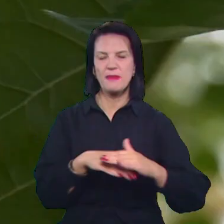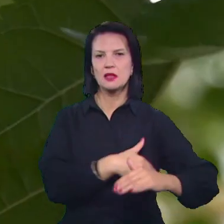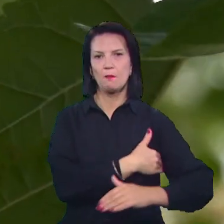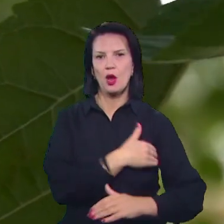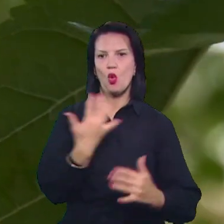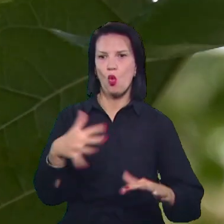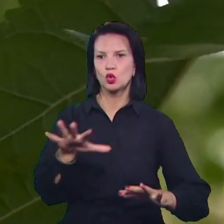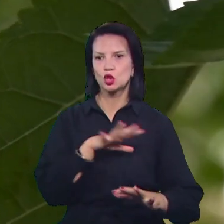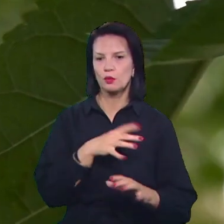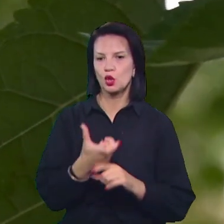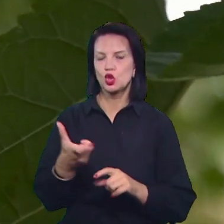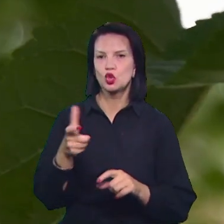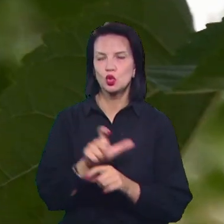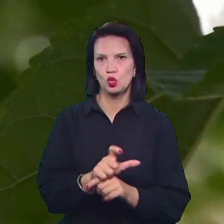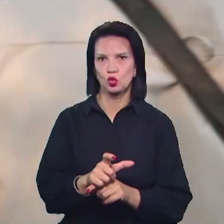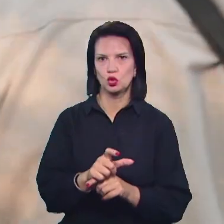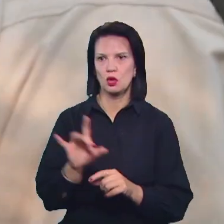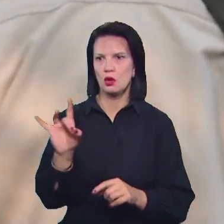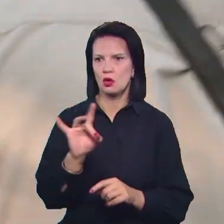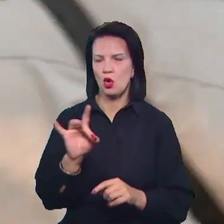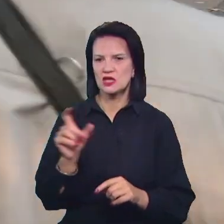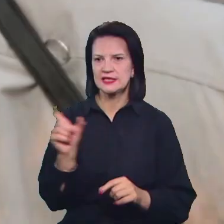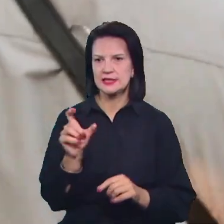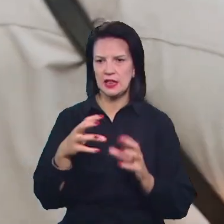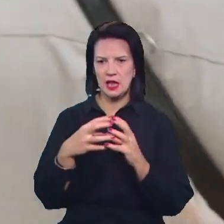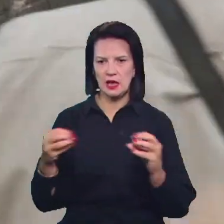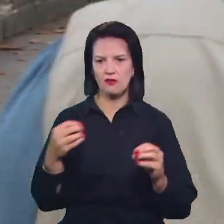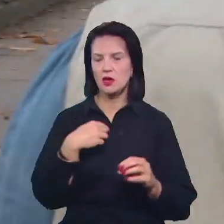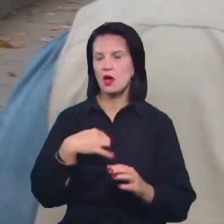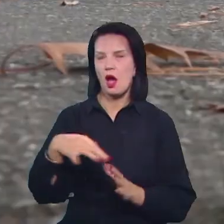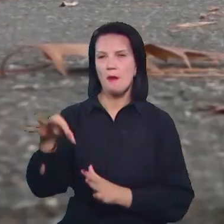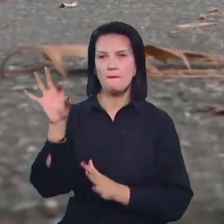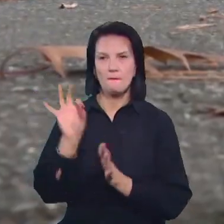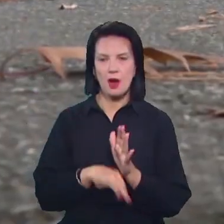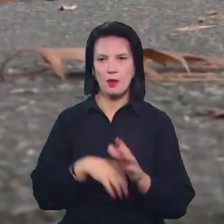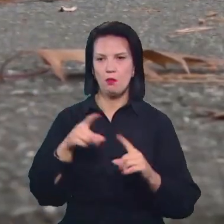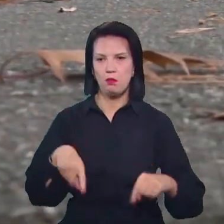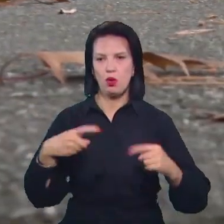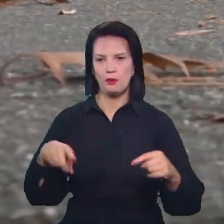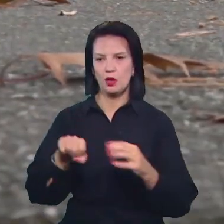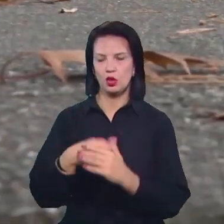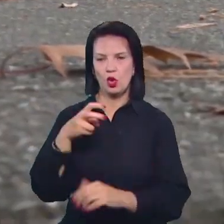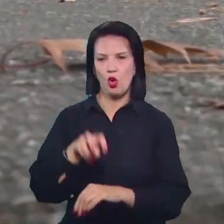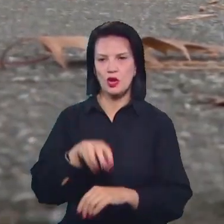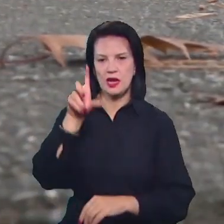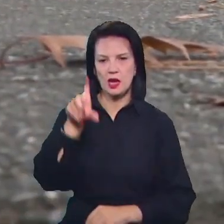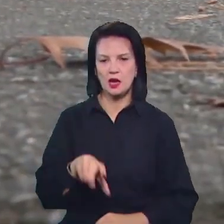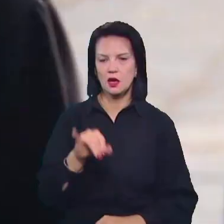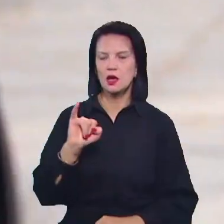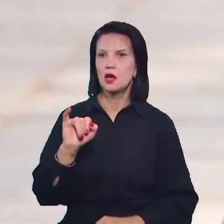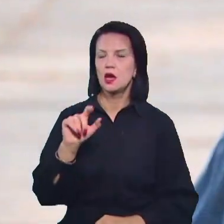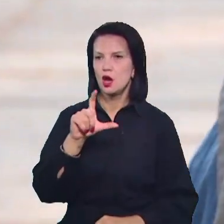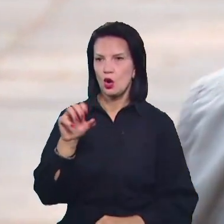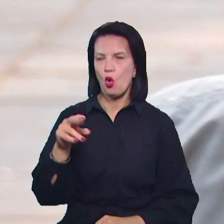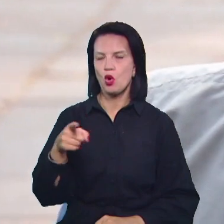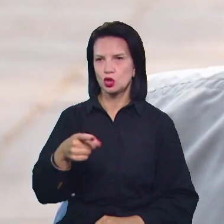дуже там така з розміром сливи. Я моментально побігла до лікаря. І хоч поборола хворобу